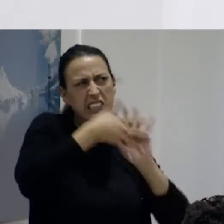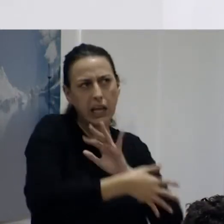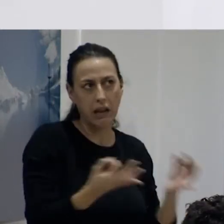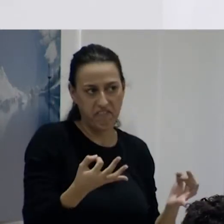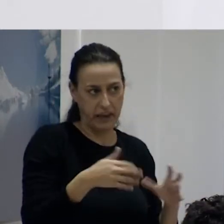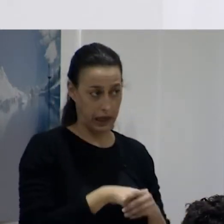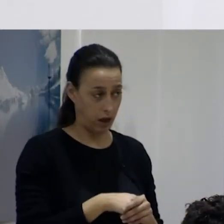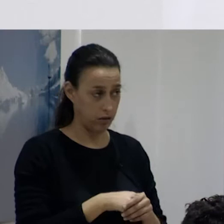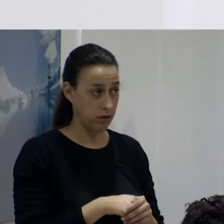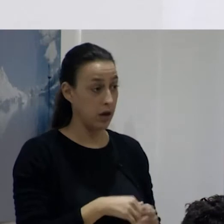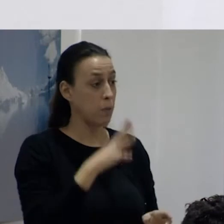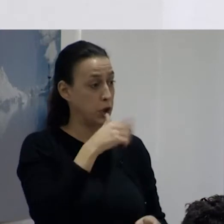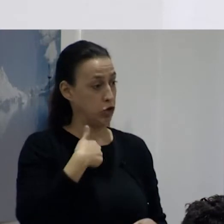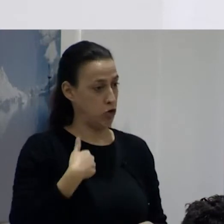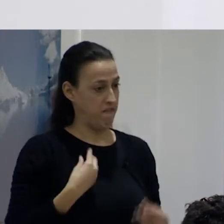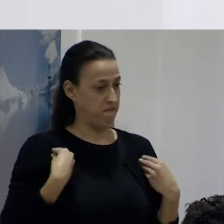He passat la vida